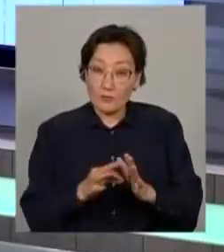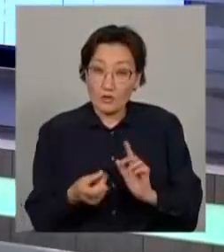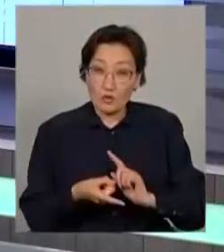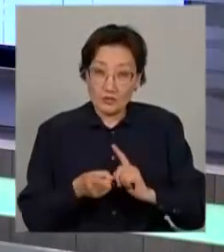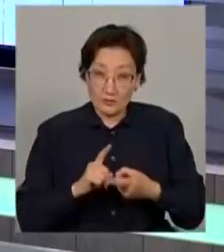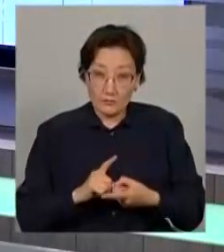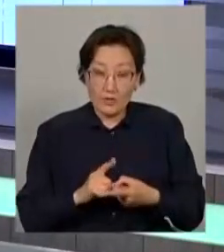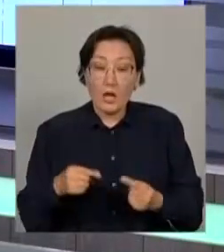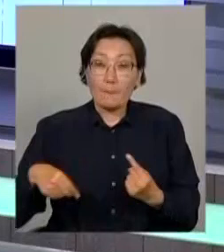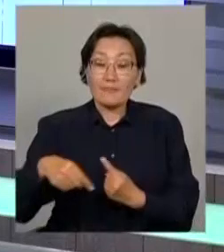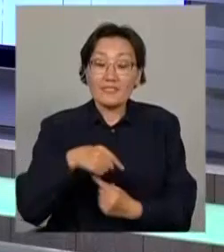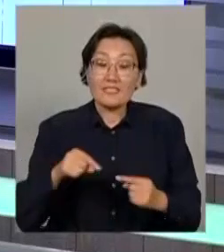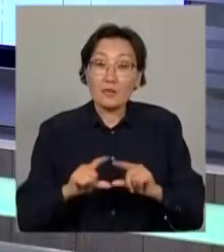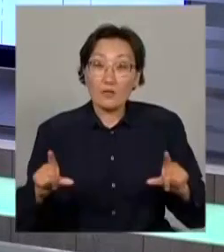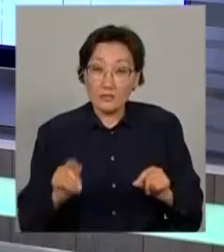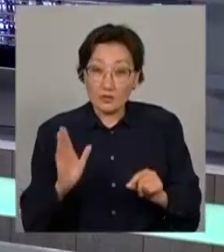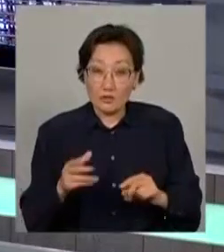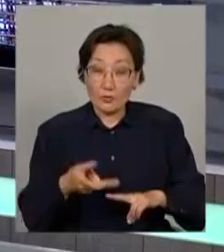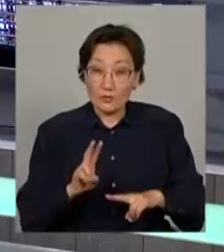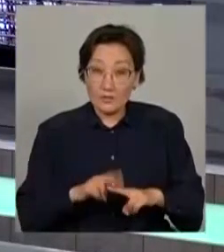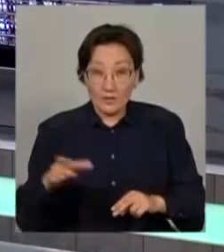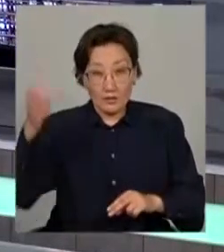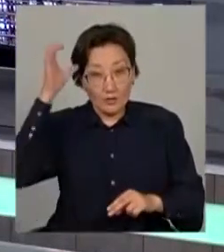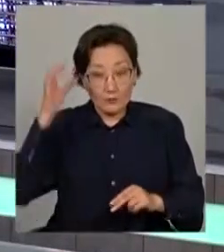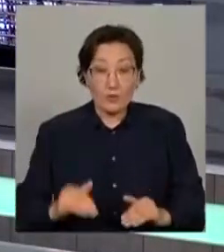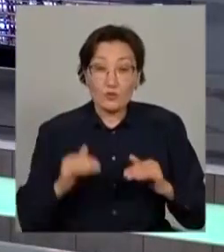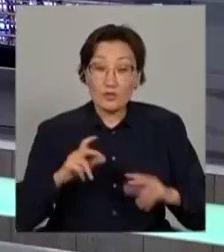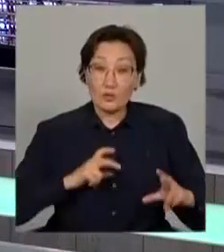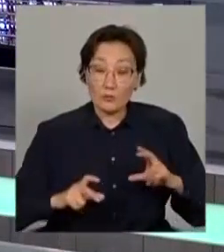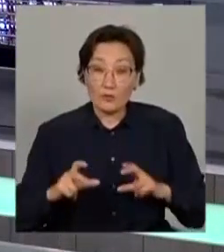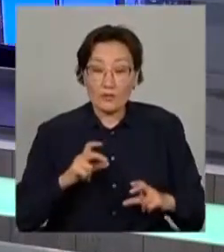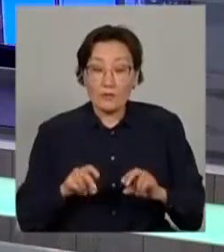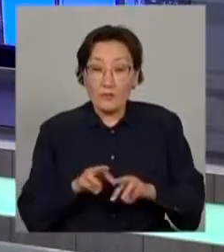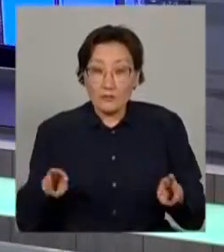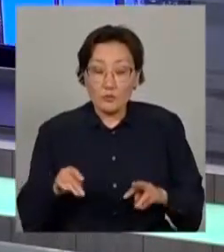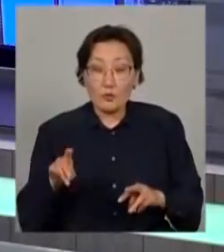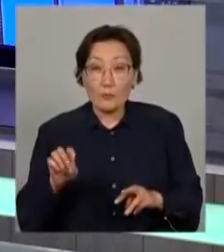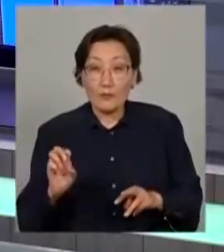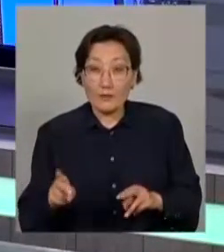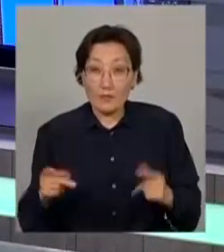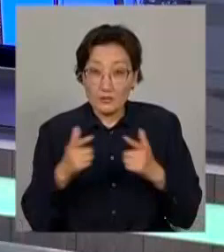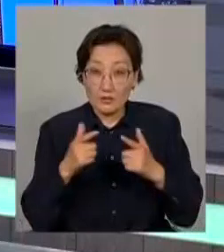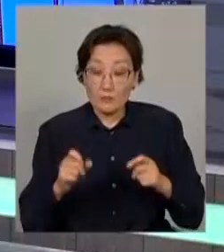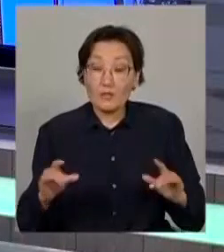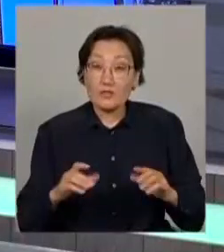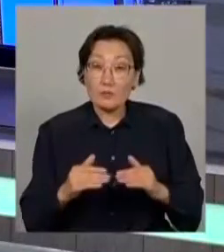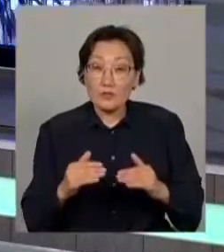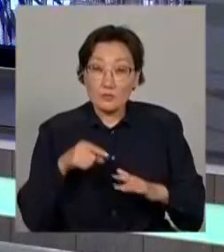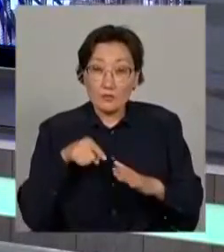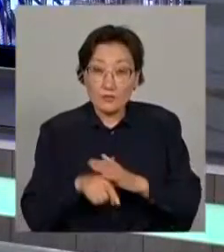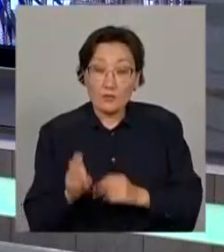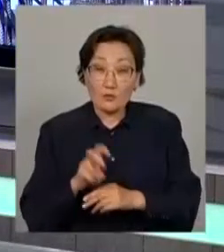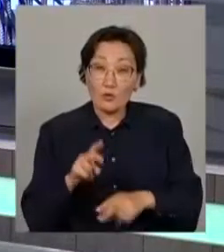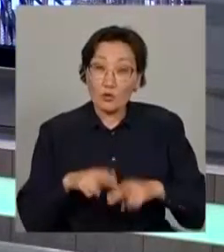алатын бизнес ғимараттар болады. Бұл туралы ғылым және жоғары білім министрі Саясат Нұрбек мәлімдеді. Нысандардың бірінде болып,